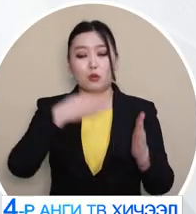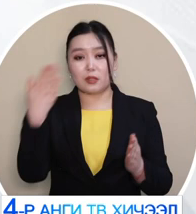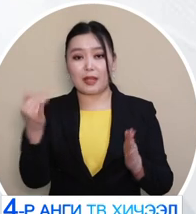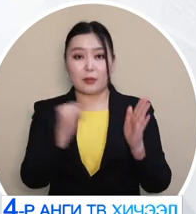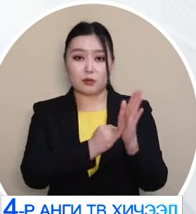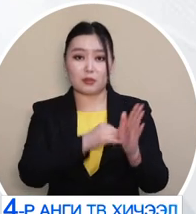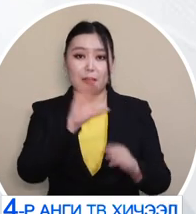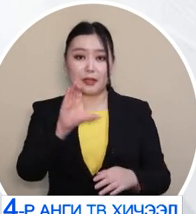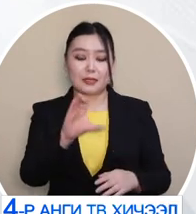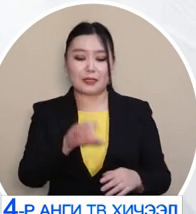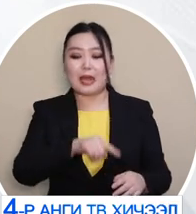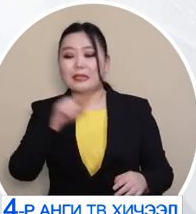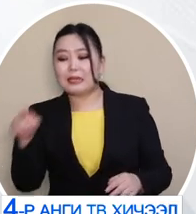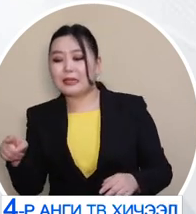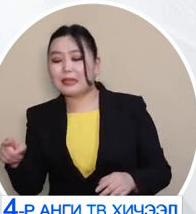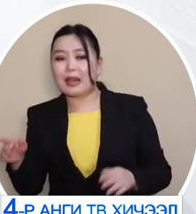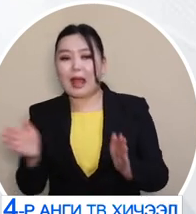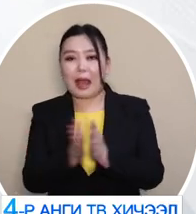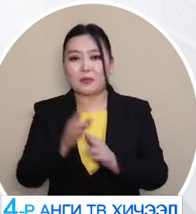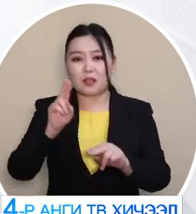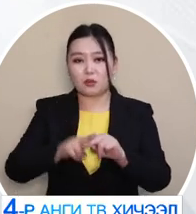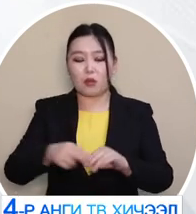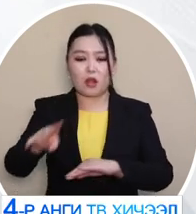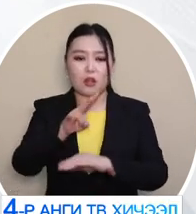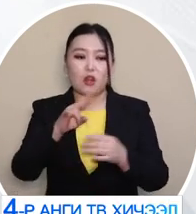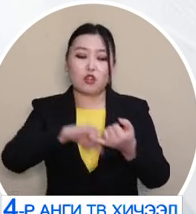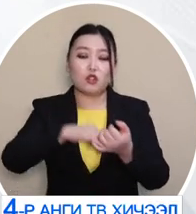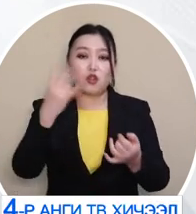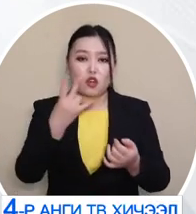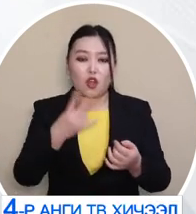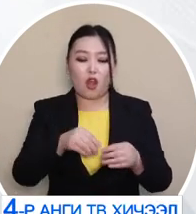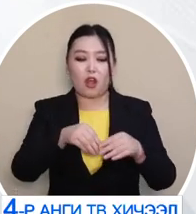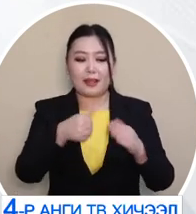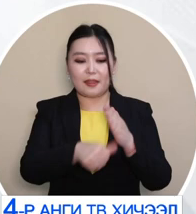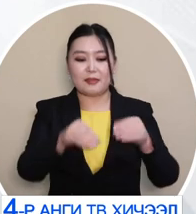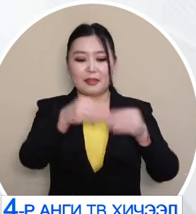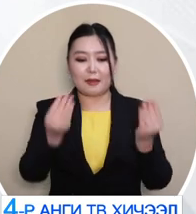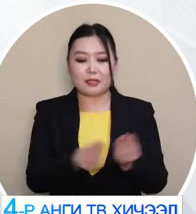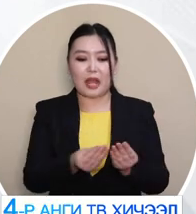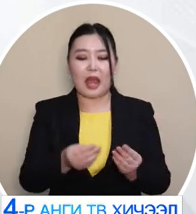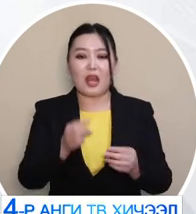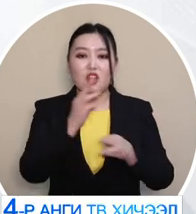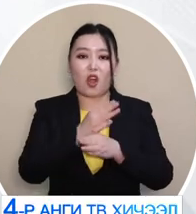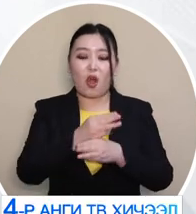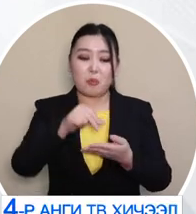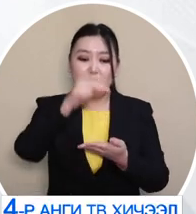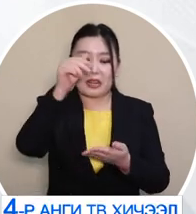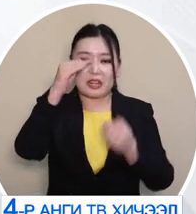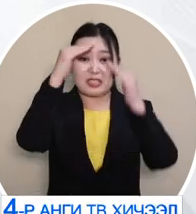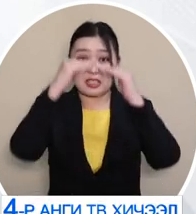багт дэрэгдээ суугаа нөхрийнхөө дэвтэрэн тавхтай тоон бодоонаас дээгүүр доогуур нь өнгийж